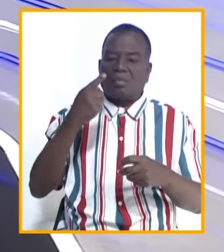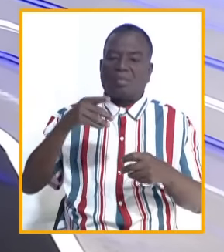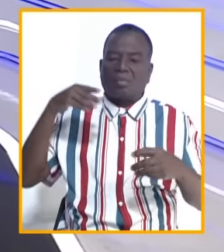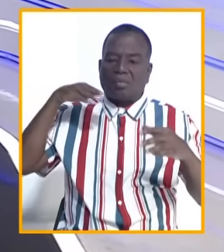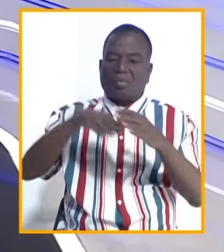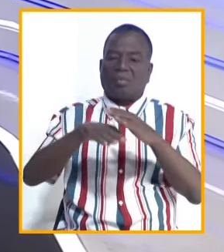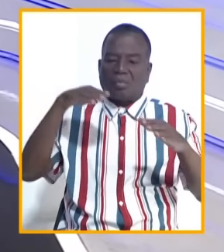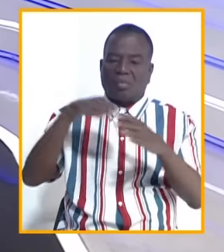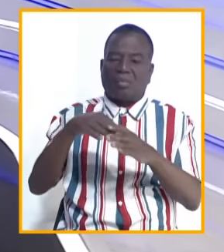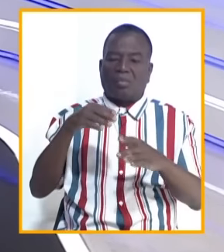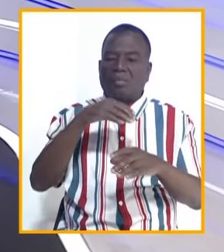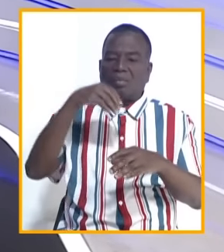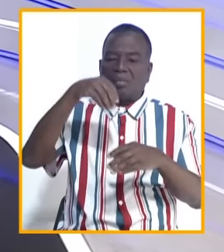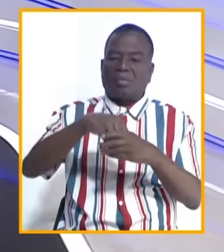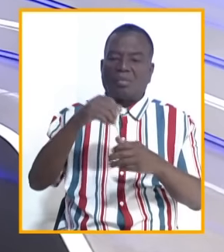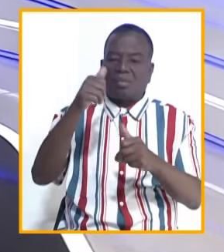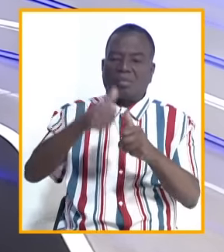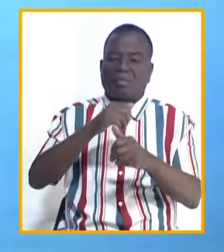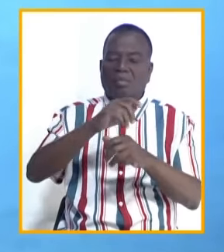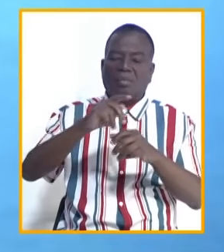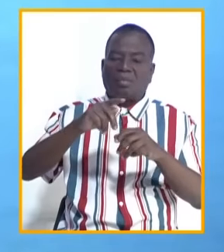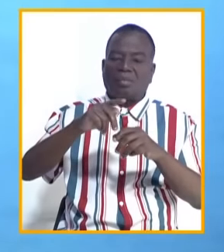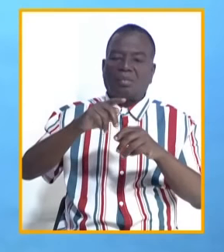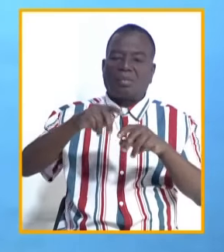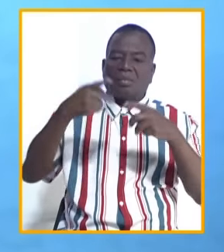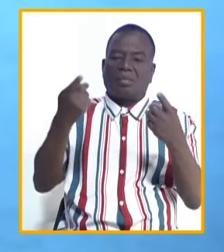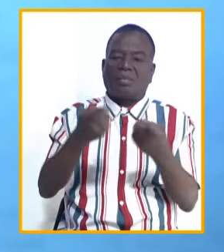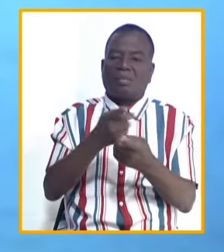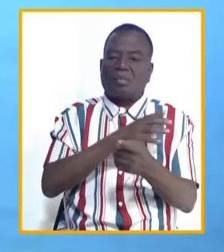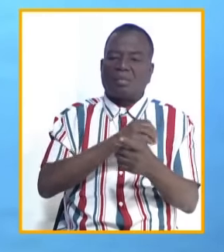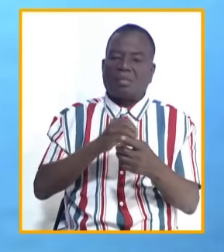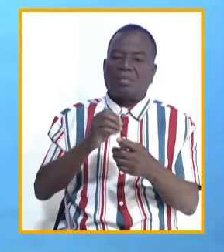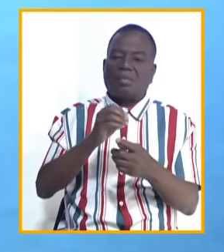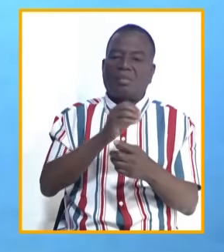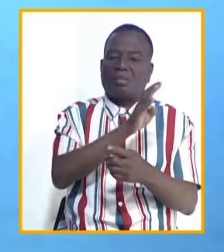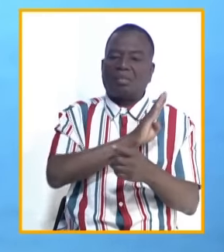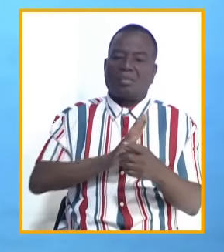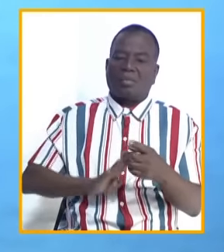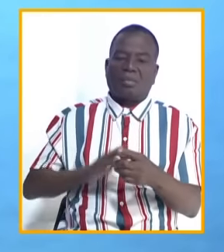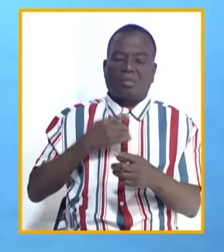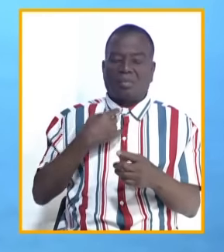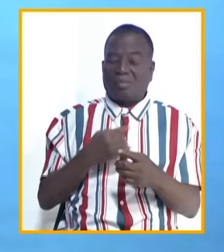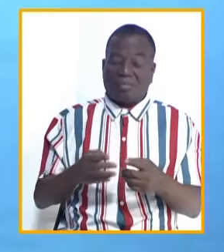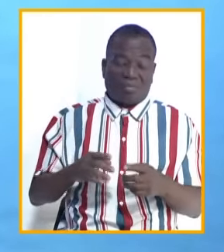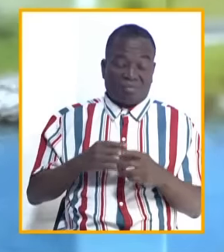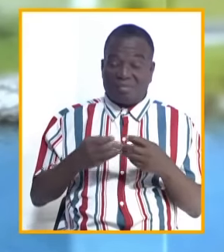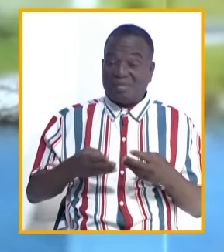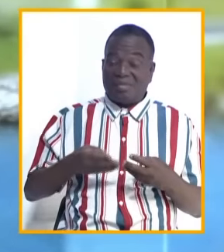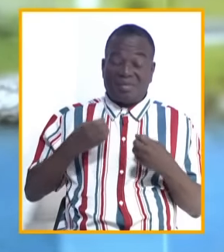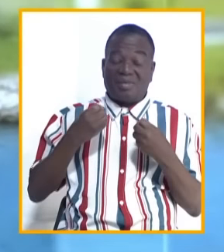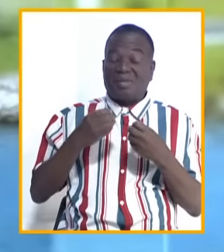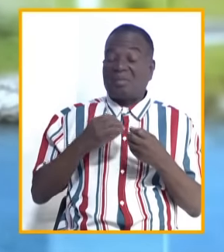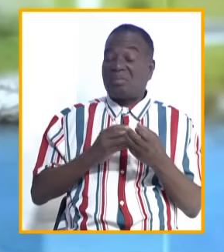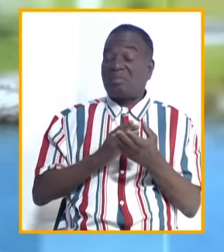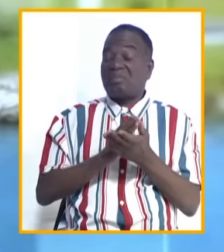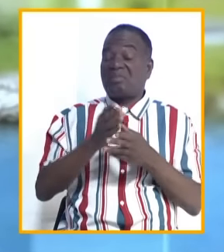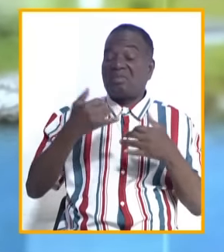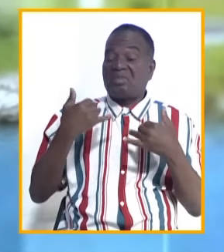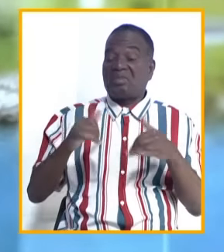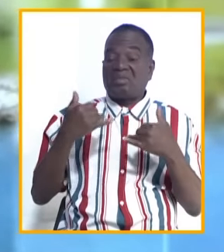deux équipes possèdent les meilleures attaques de la compétition. 15 buts inscrits par chaque équipe donc dans cette compétition. Et puis le Brésil